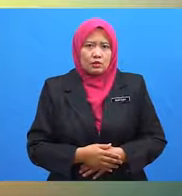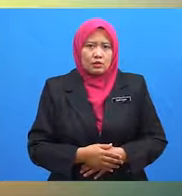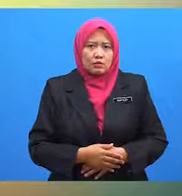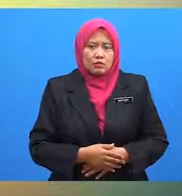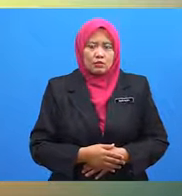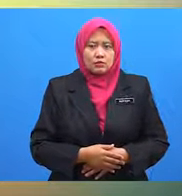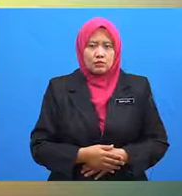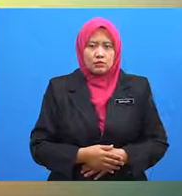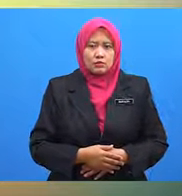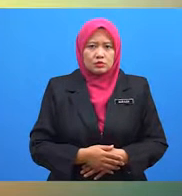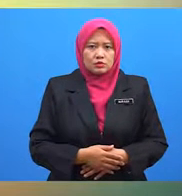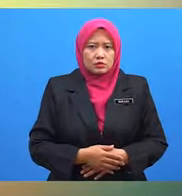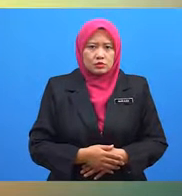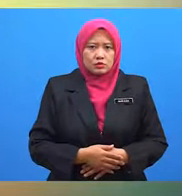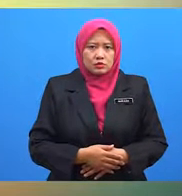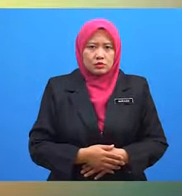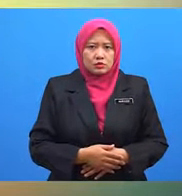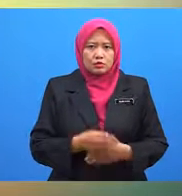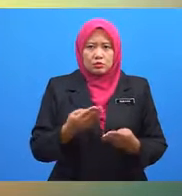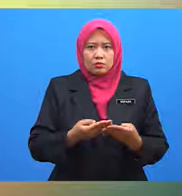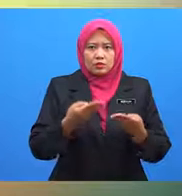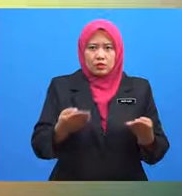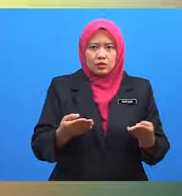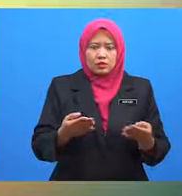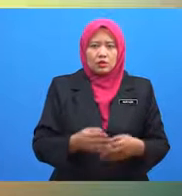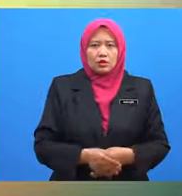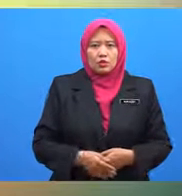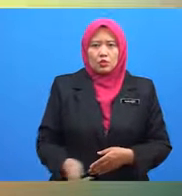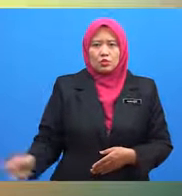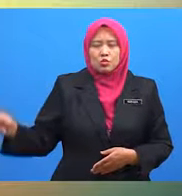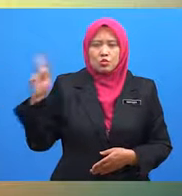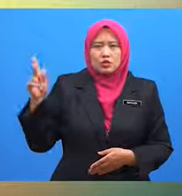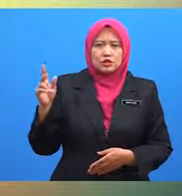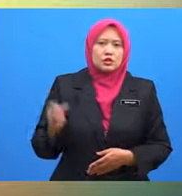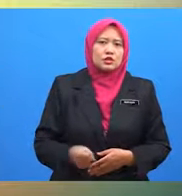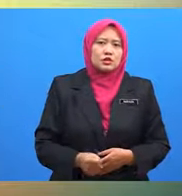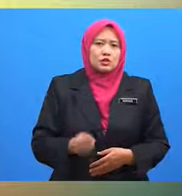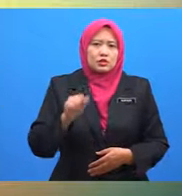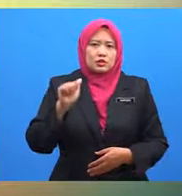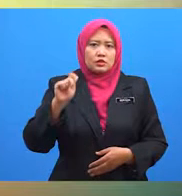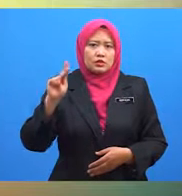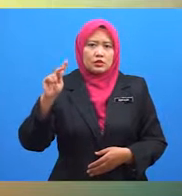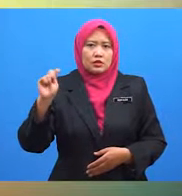Siddhayatra, kuasa sakti atau kejayaan, menjadi milik Sriwijaya dan menjadikan